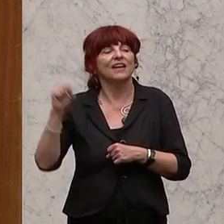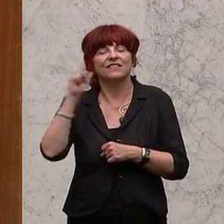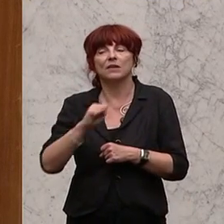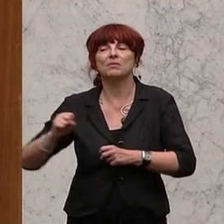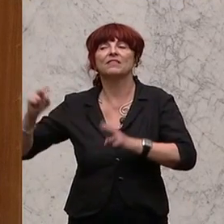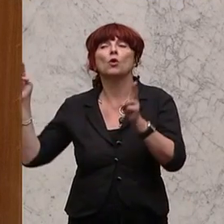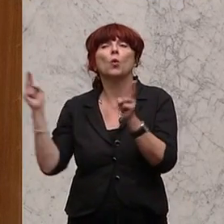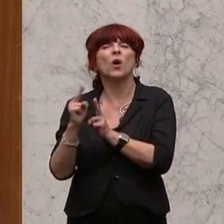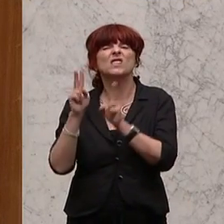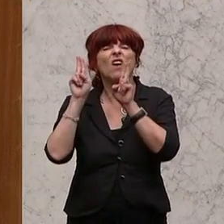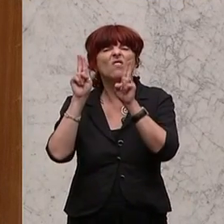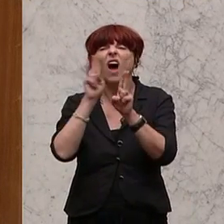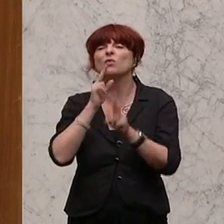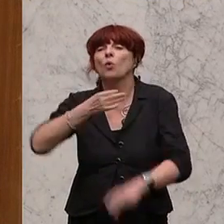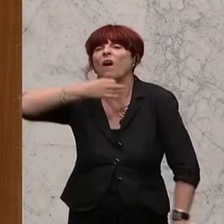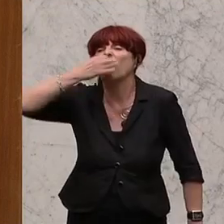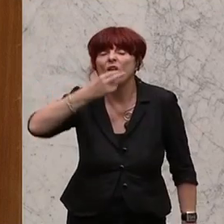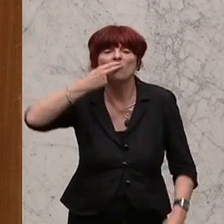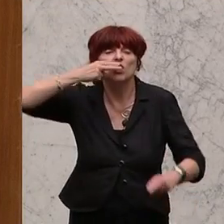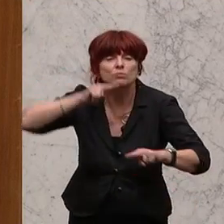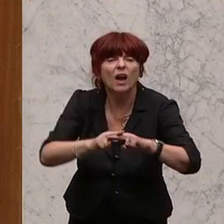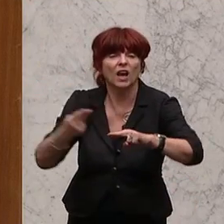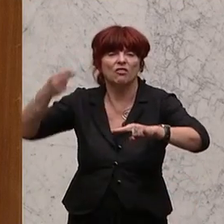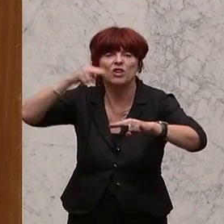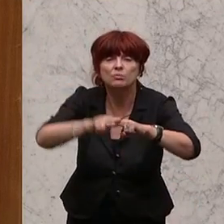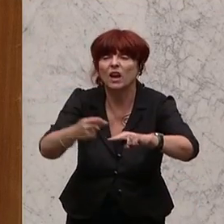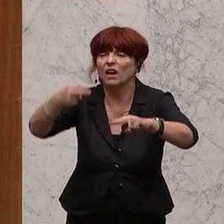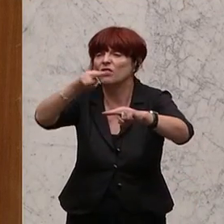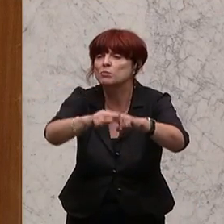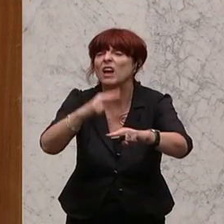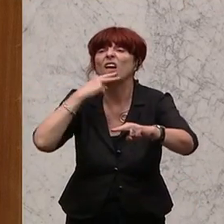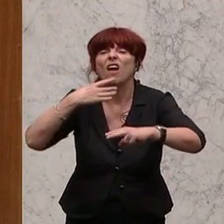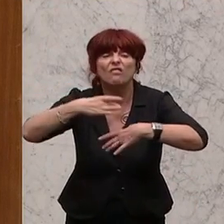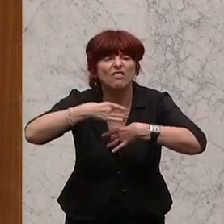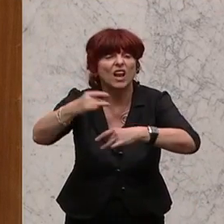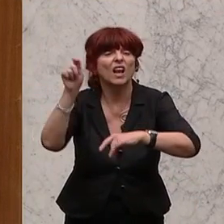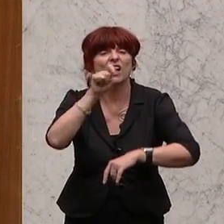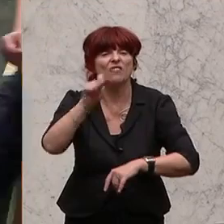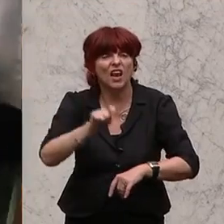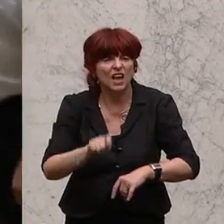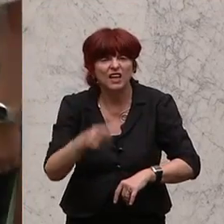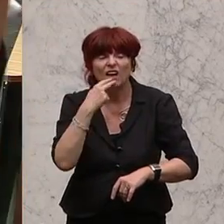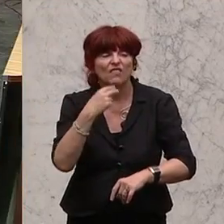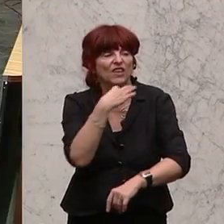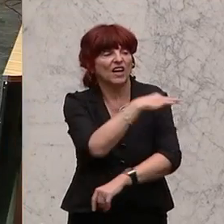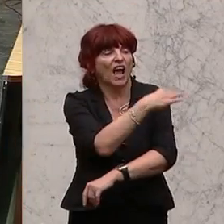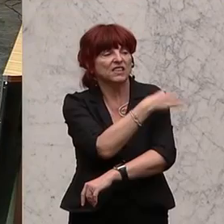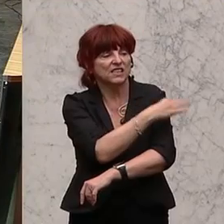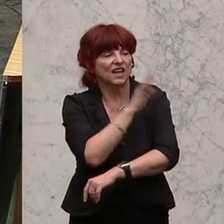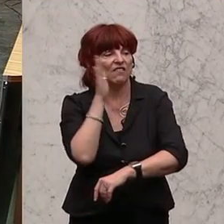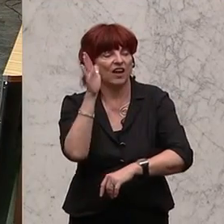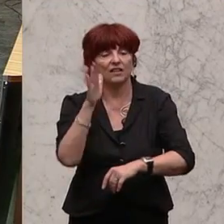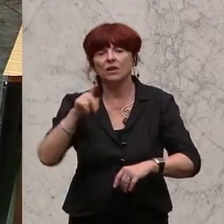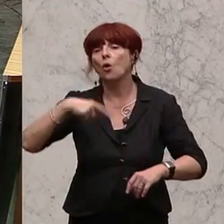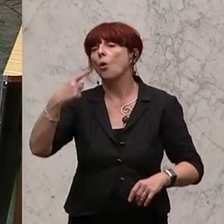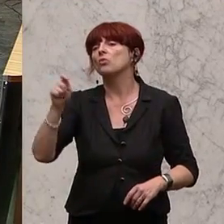nur ankündigt und verspricht, nur um gewählt zu werden, um Kanzler zu werden. Und dann nach der Wahl haben wir wieder